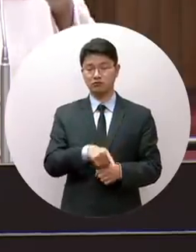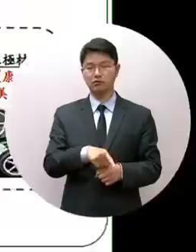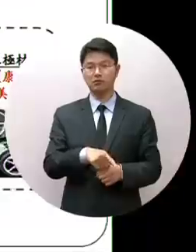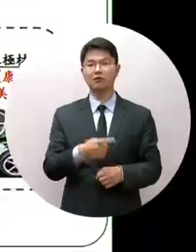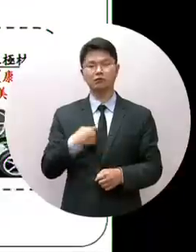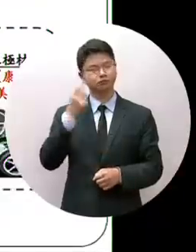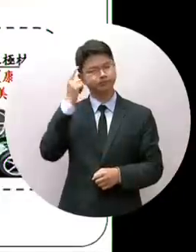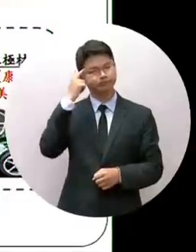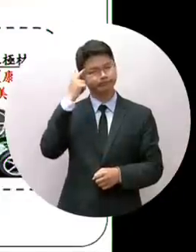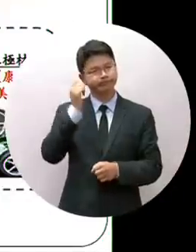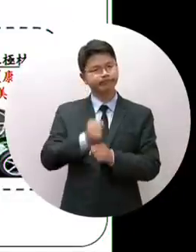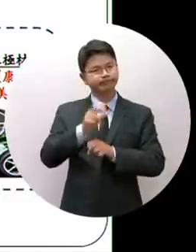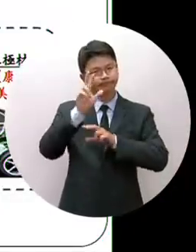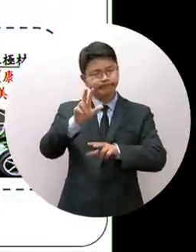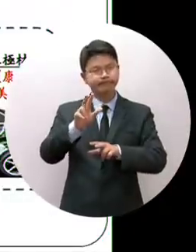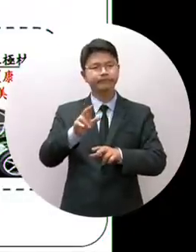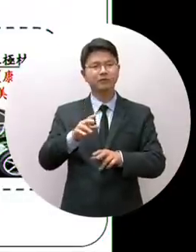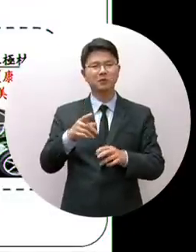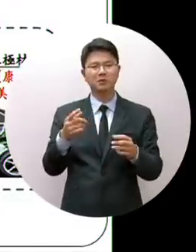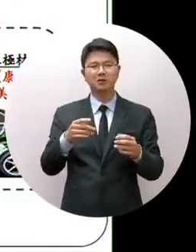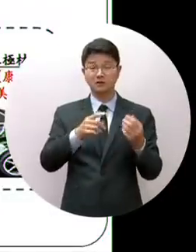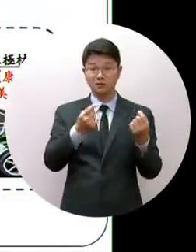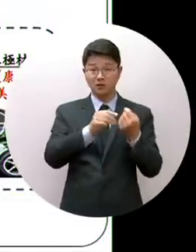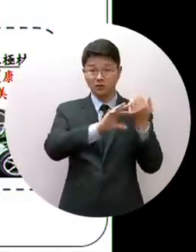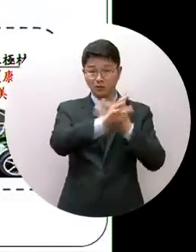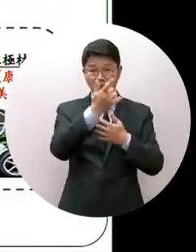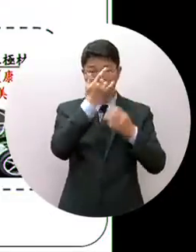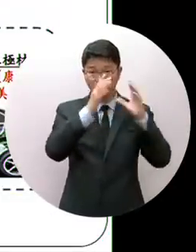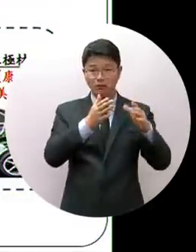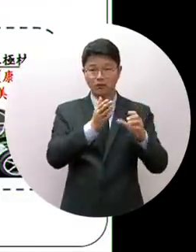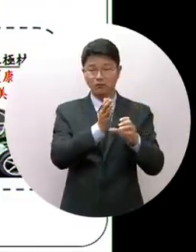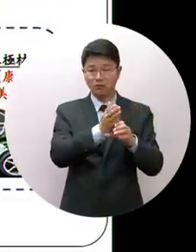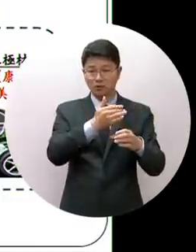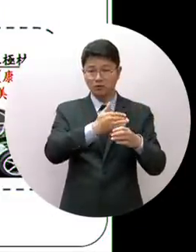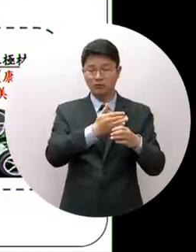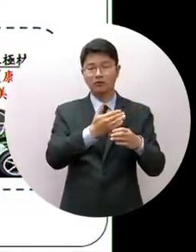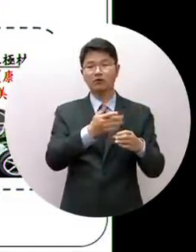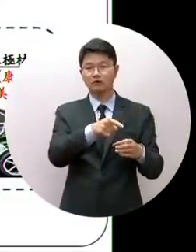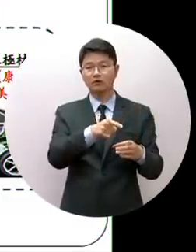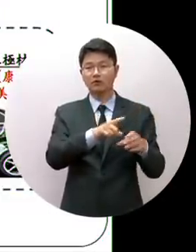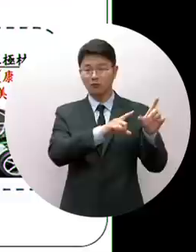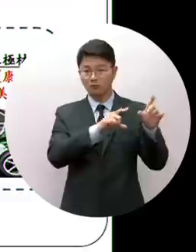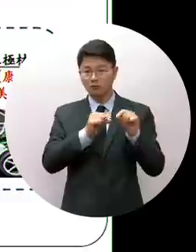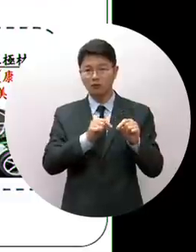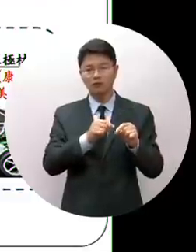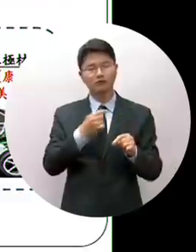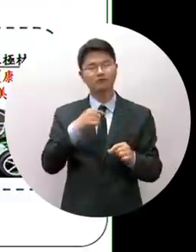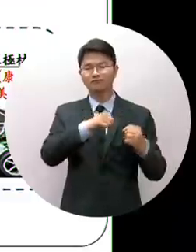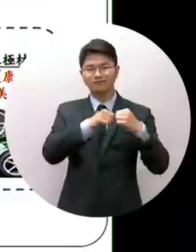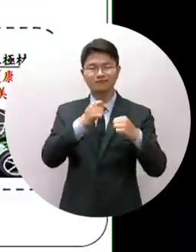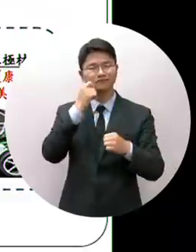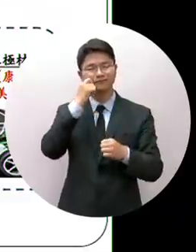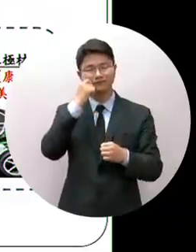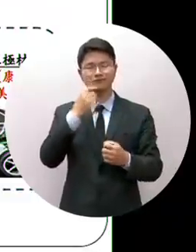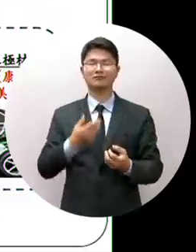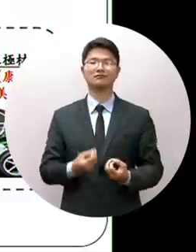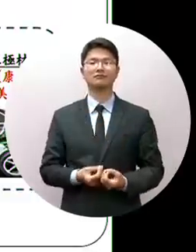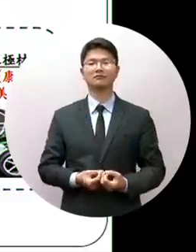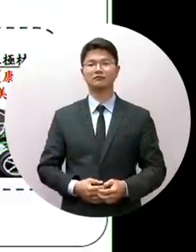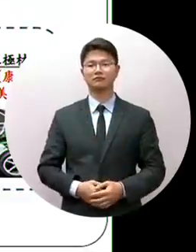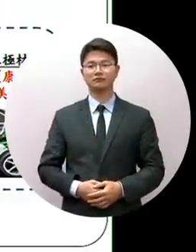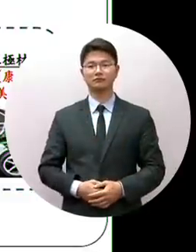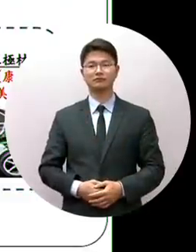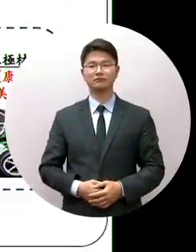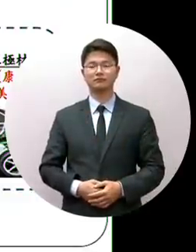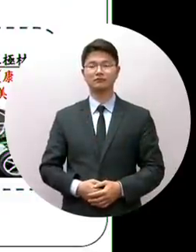们务实一点，不要想跟人家 BMW 一样了。我觉得台湾很难呐，哈！来，我们讲电动车，自驾